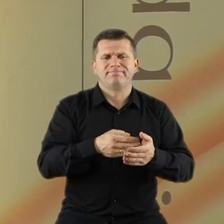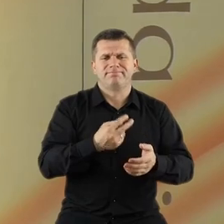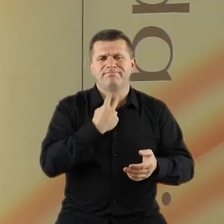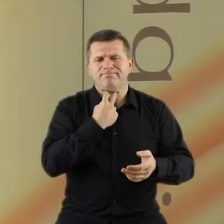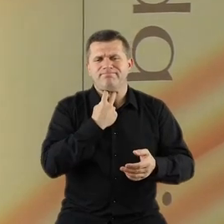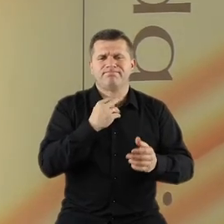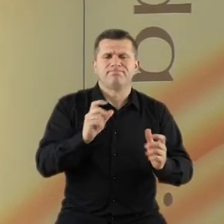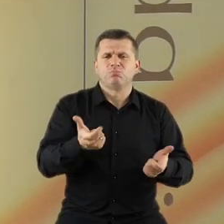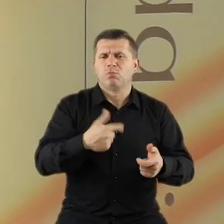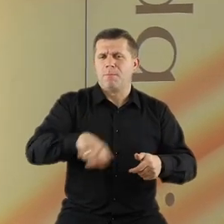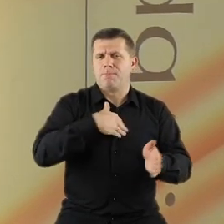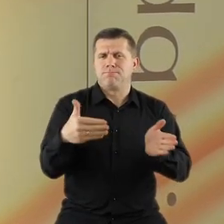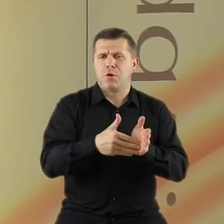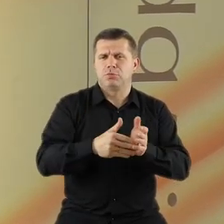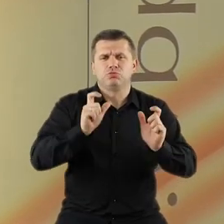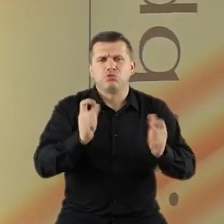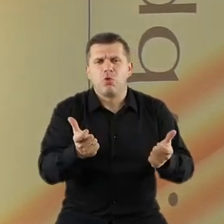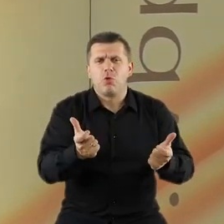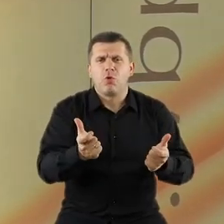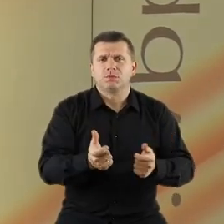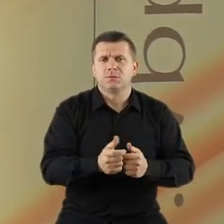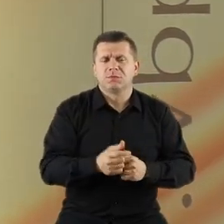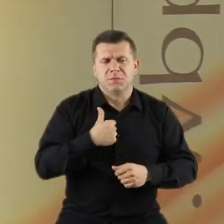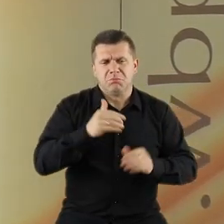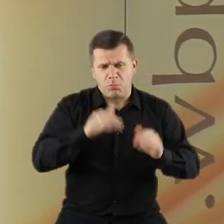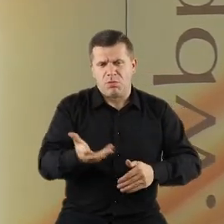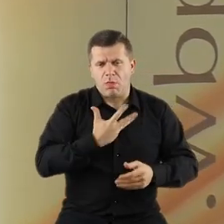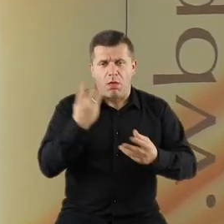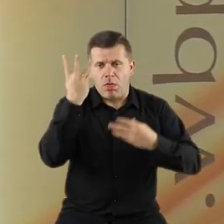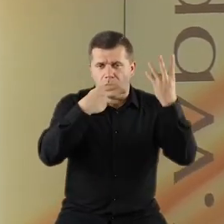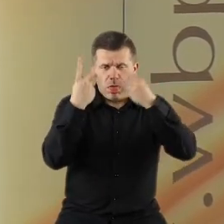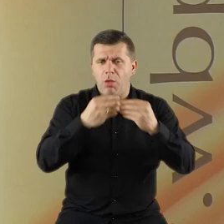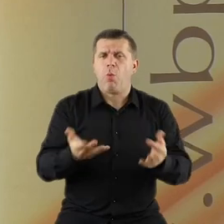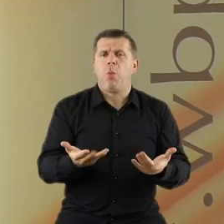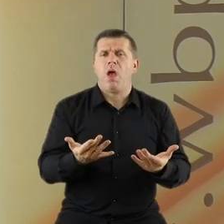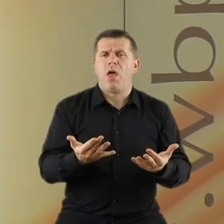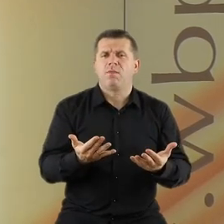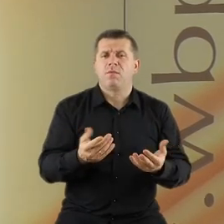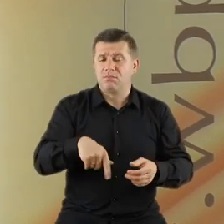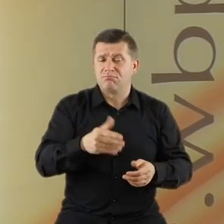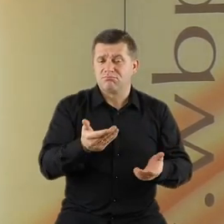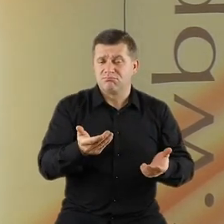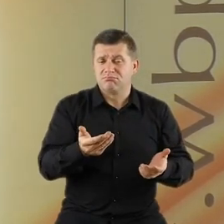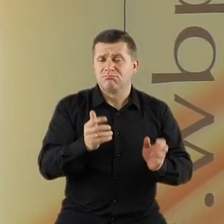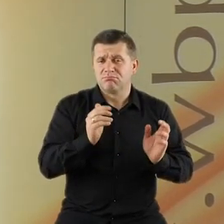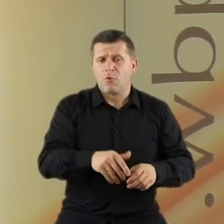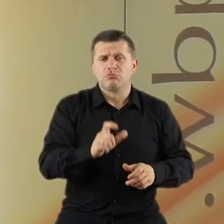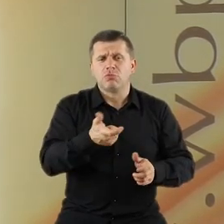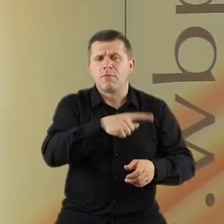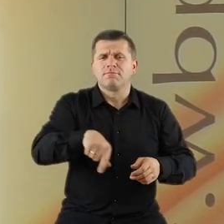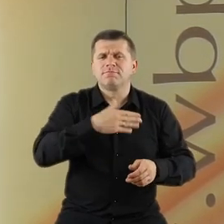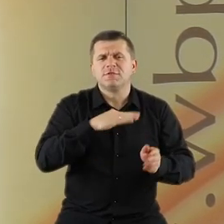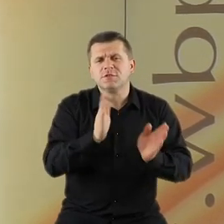że potrzebuje czegoś daje się zmanipulować bardzo łatwo i to możecie sobie podstawiać wszystko czego potrzebujemy